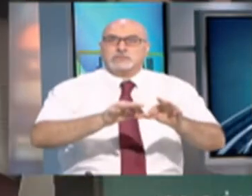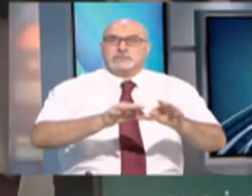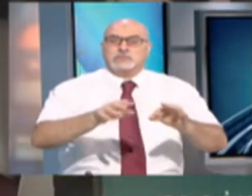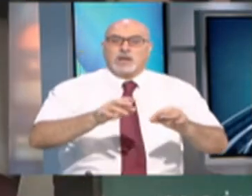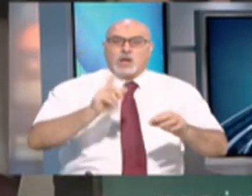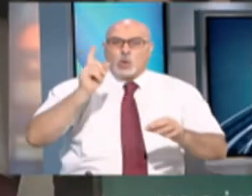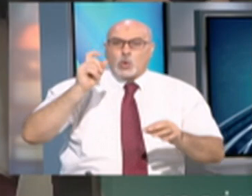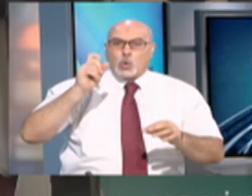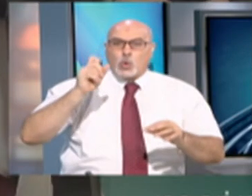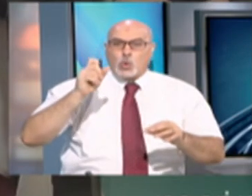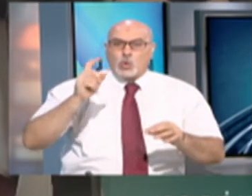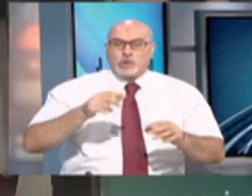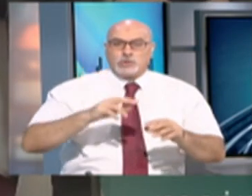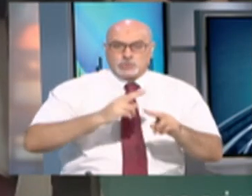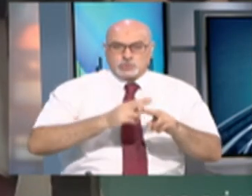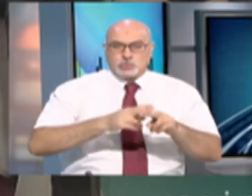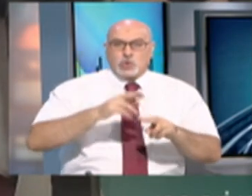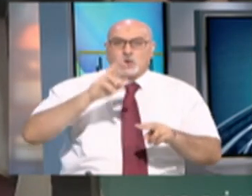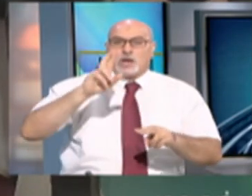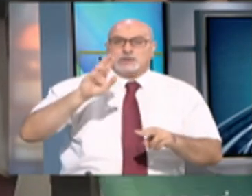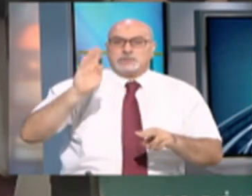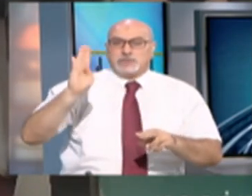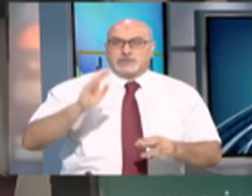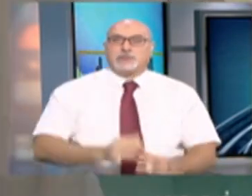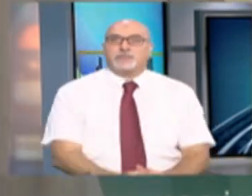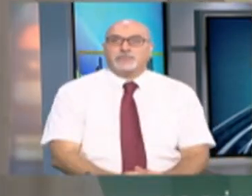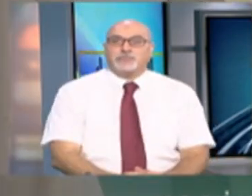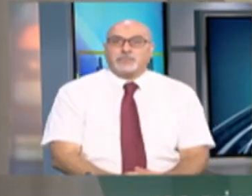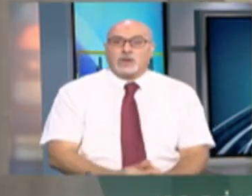البحر بالرأس الأبيض بطاقة